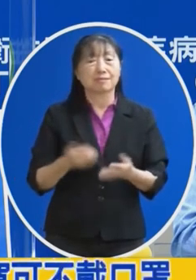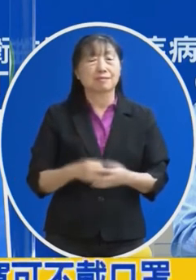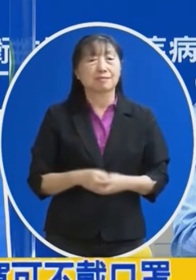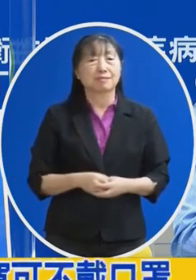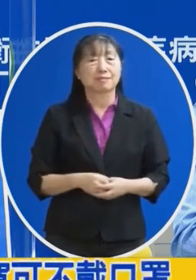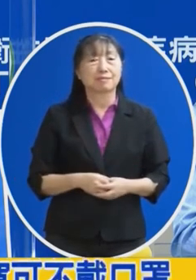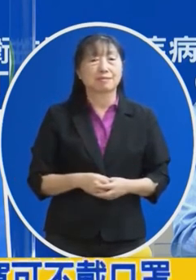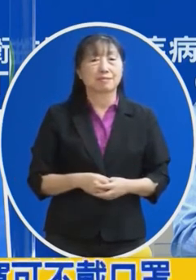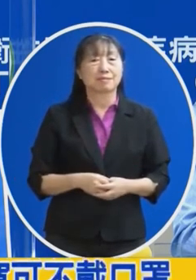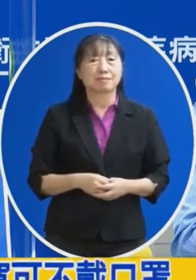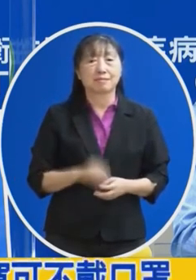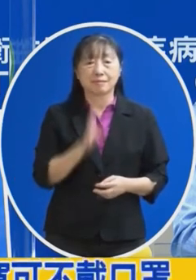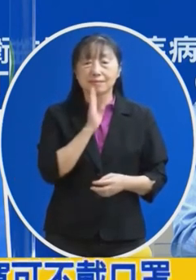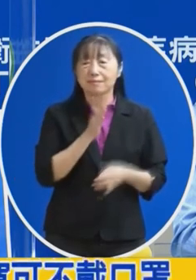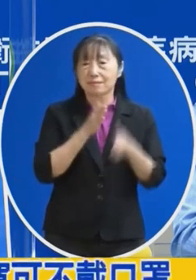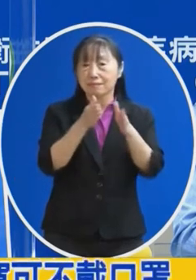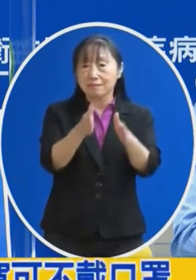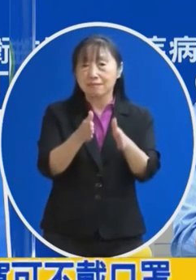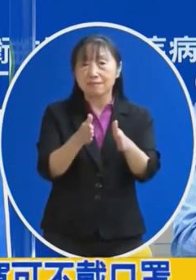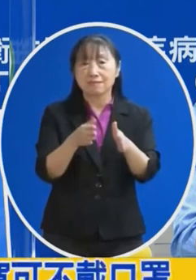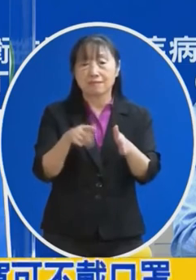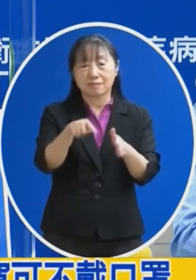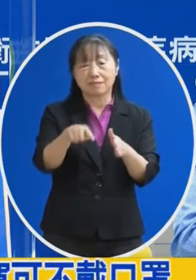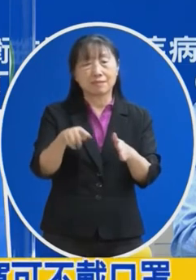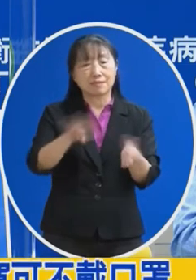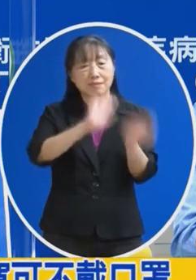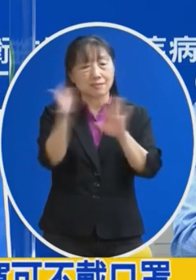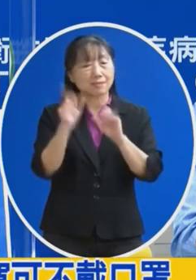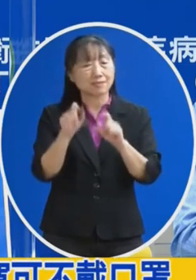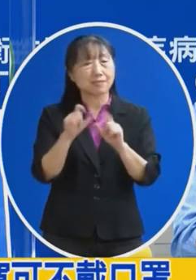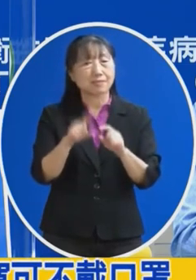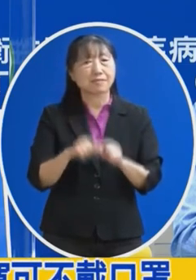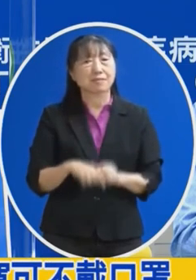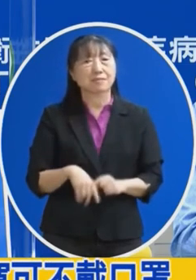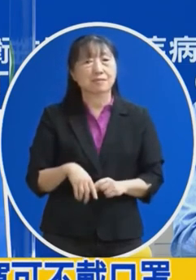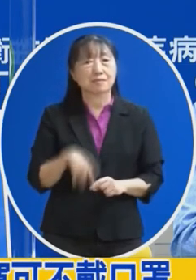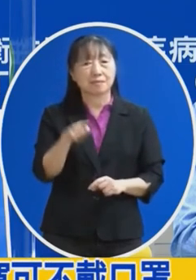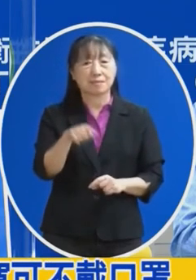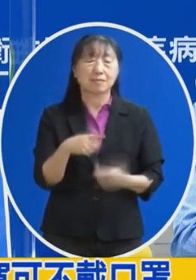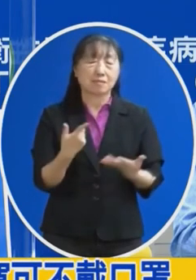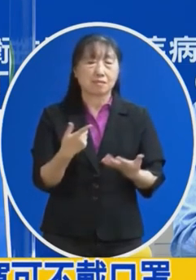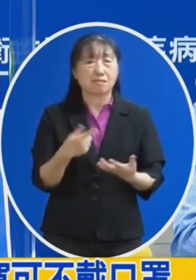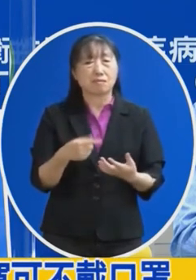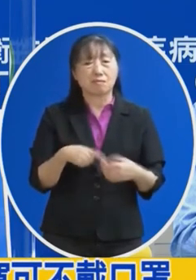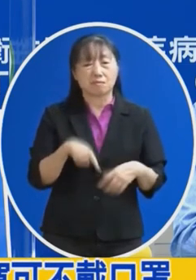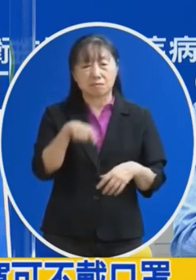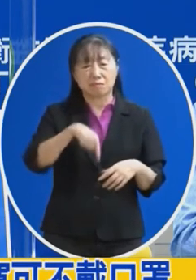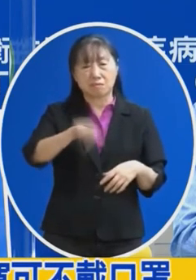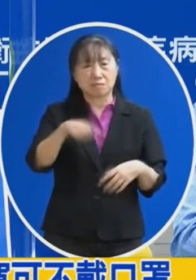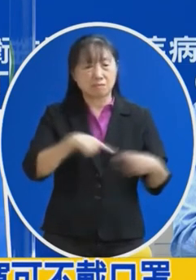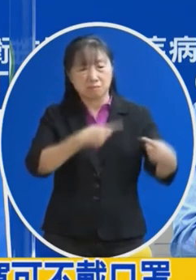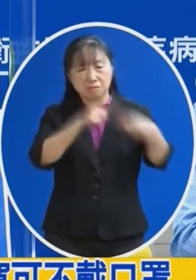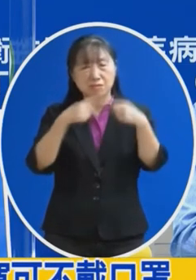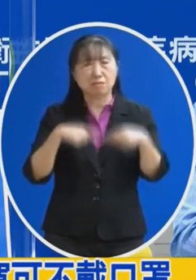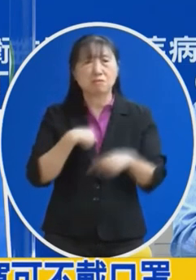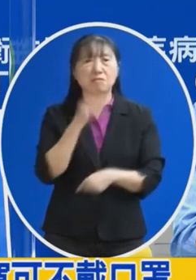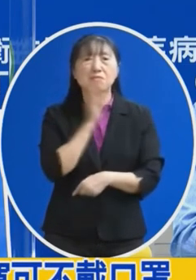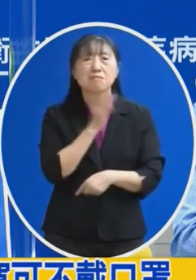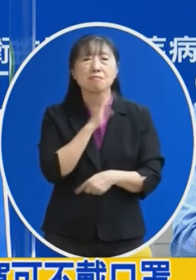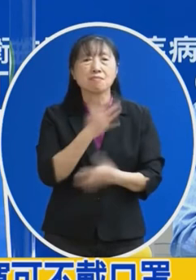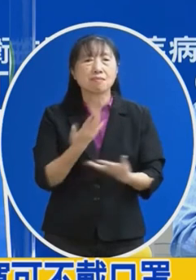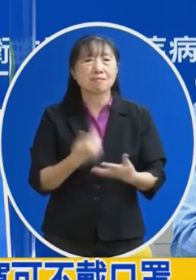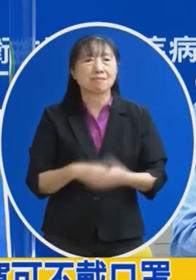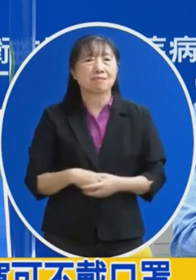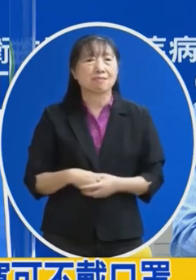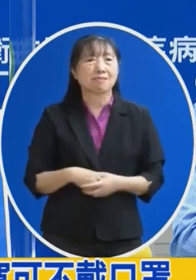对就是相对极端的一个情况，实在是没有必要的一个情形，来做一个放宽。